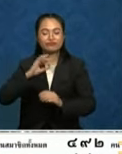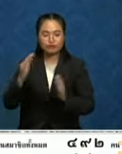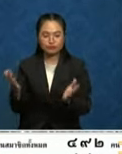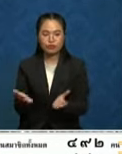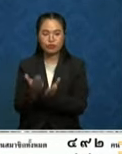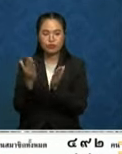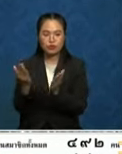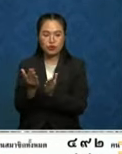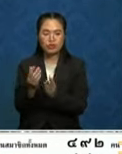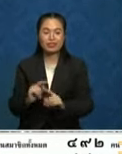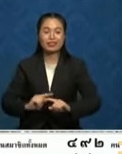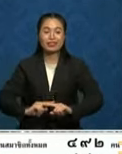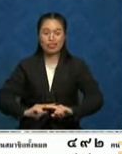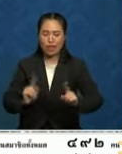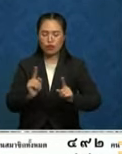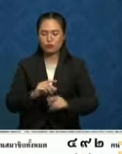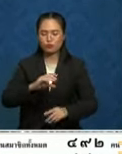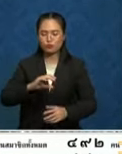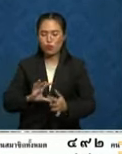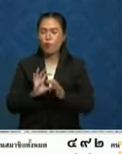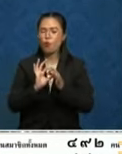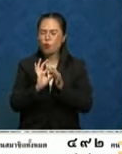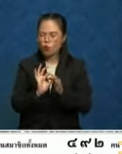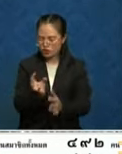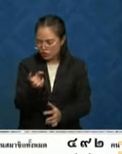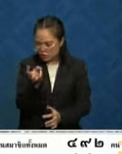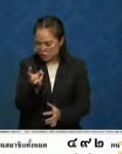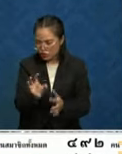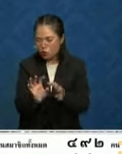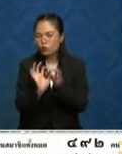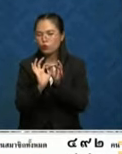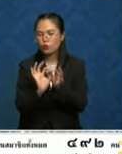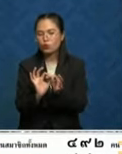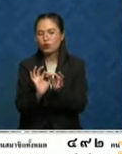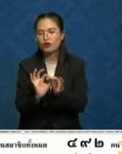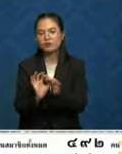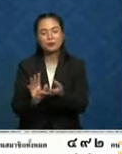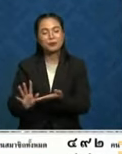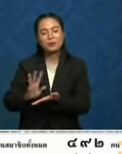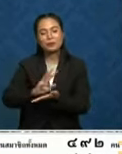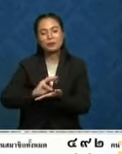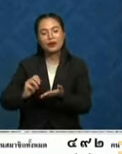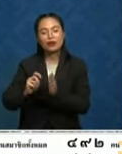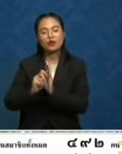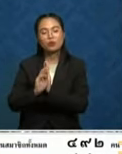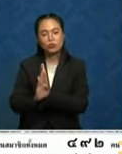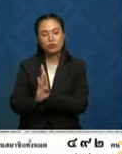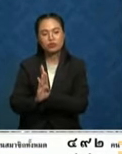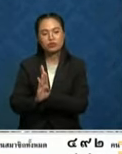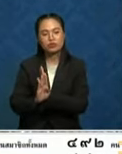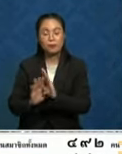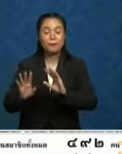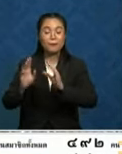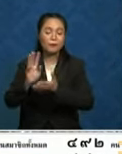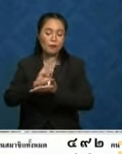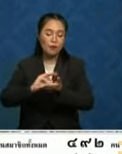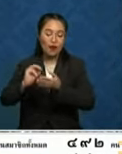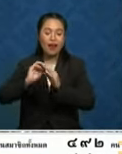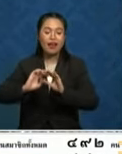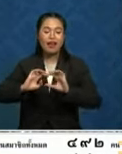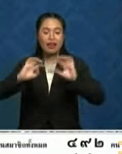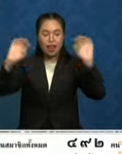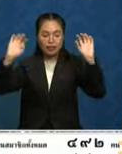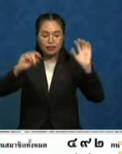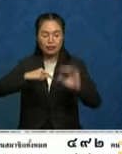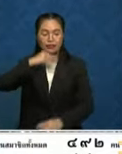แต่ดิฉันมีความเป็นห่วงนะคะในเรื่องของอ่ามหาวิทยาลัยสังกัดภาครัฐในประเทศไทย